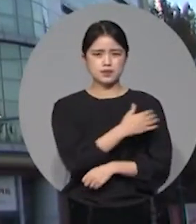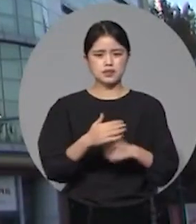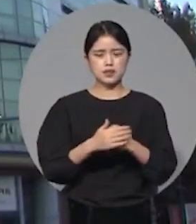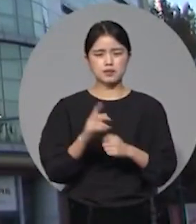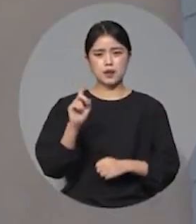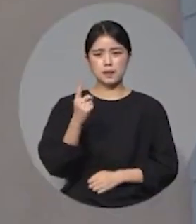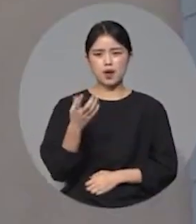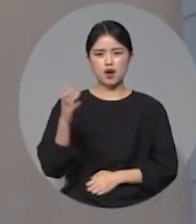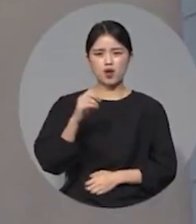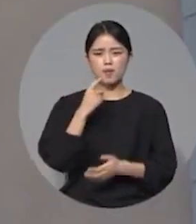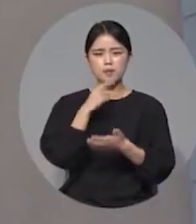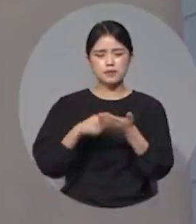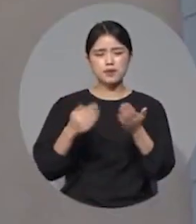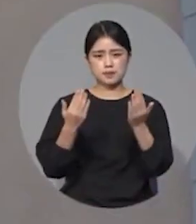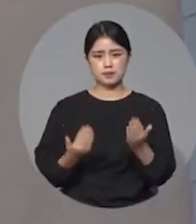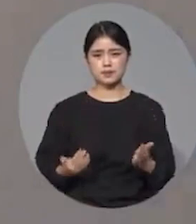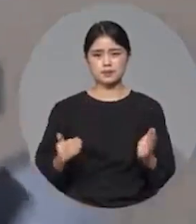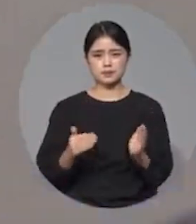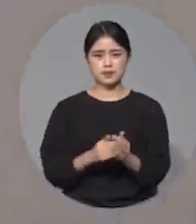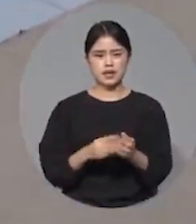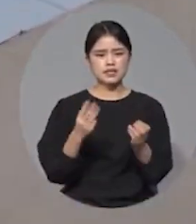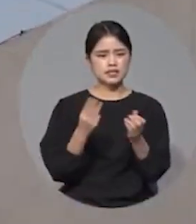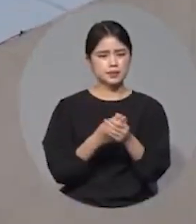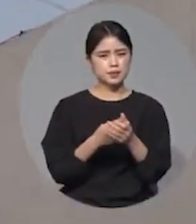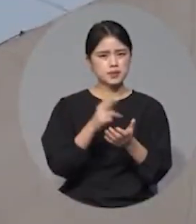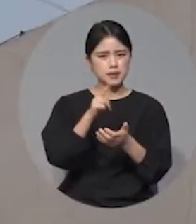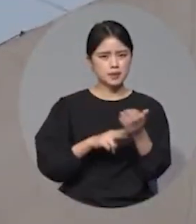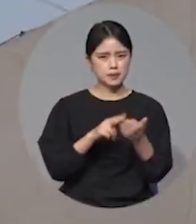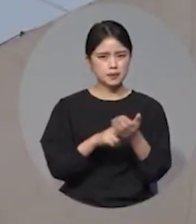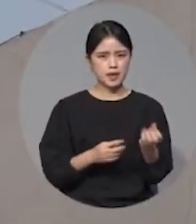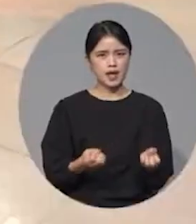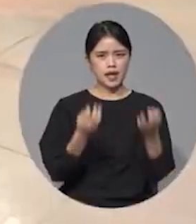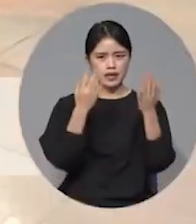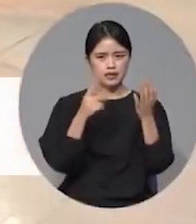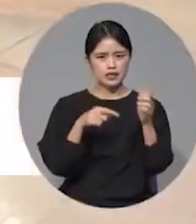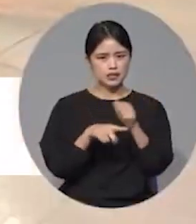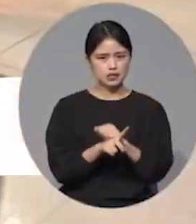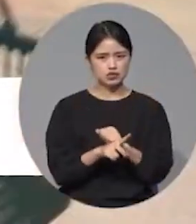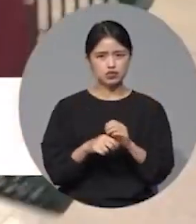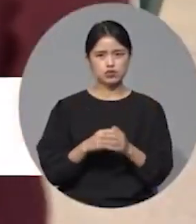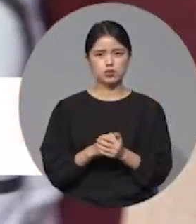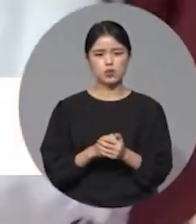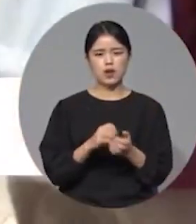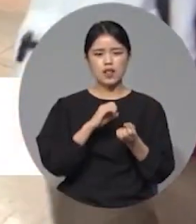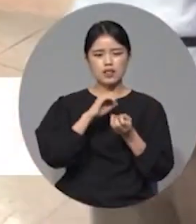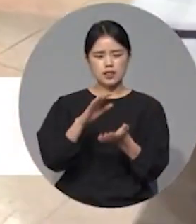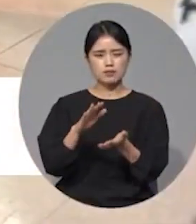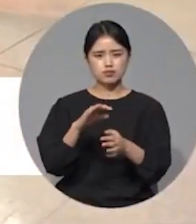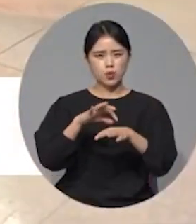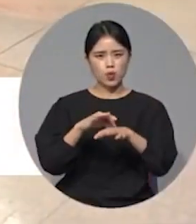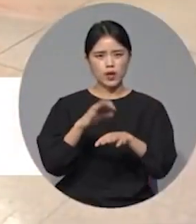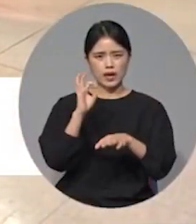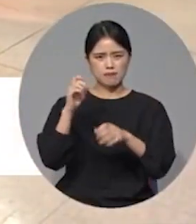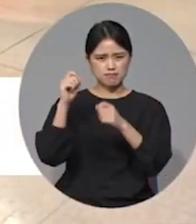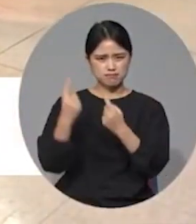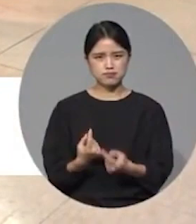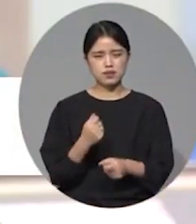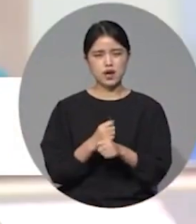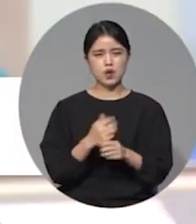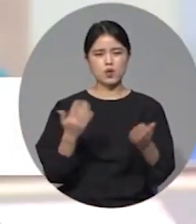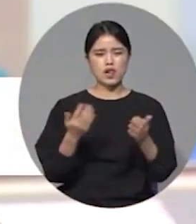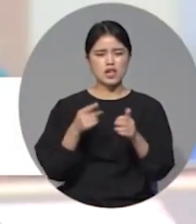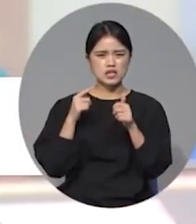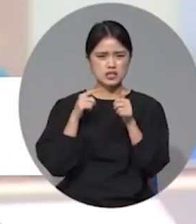원이 넘는 피해를 입었습니다. 삼겹살 판촉 행사를 진행한다며 납품 단가를 후려치고 직원들에게 일을